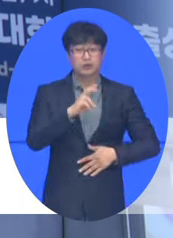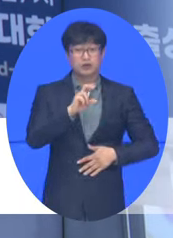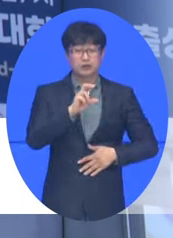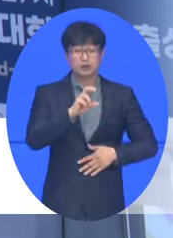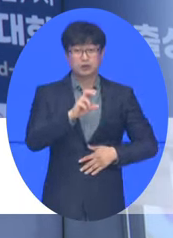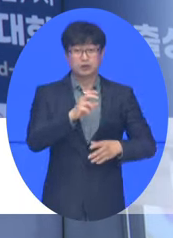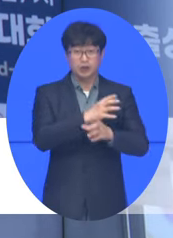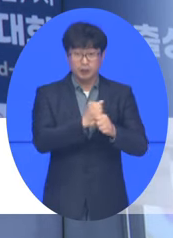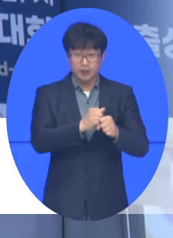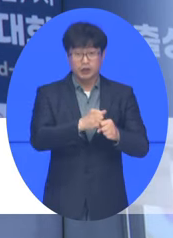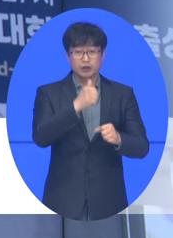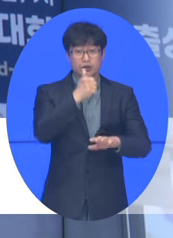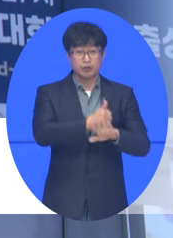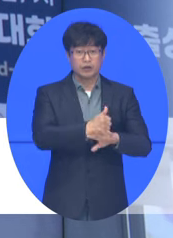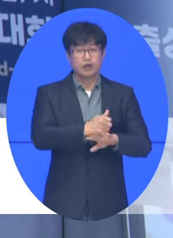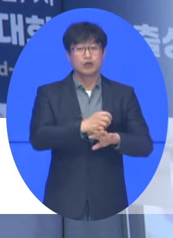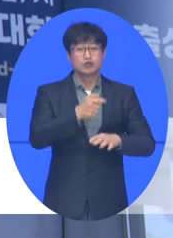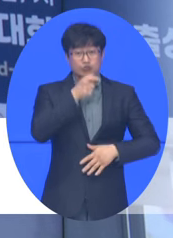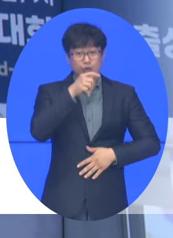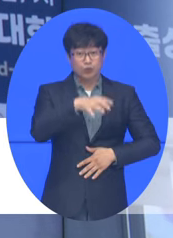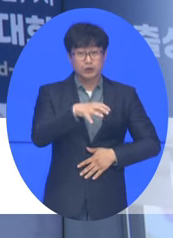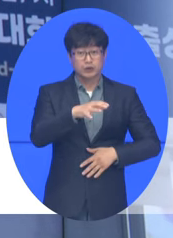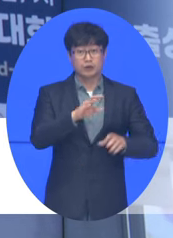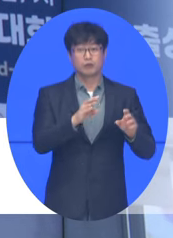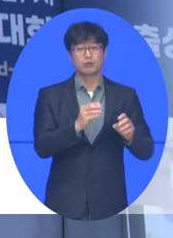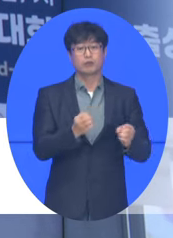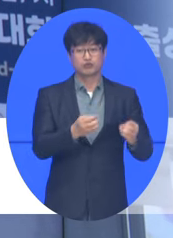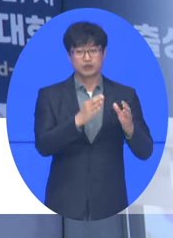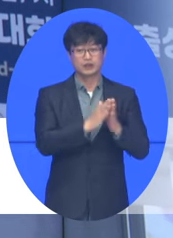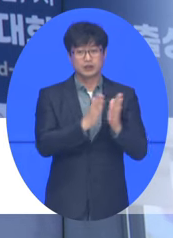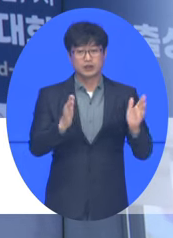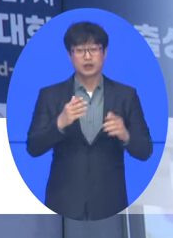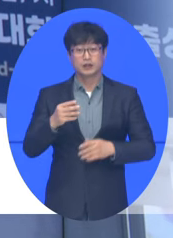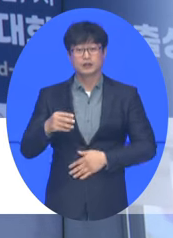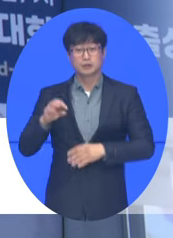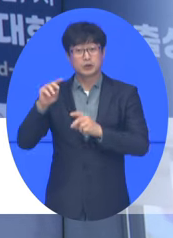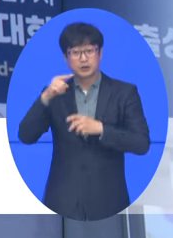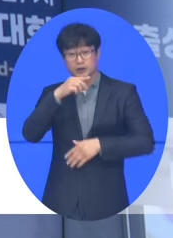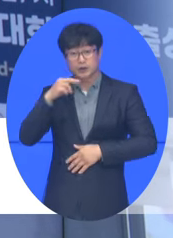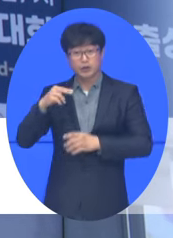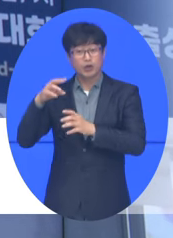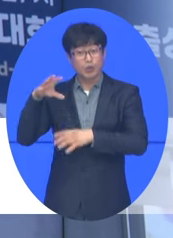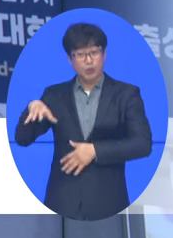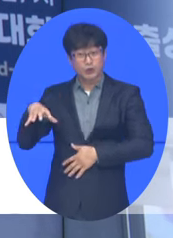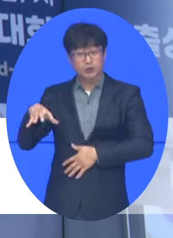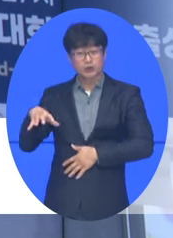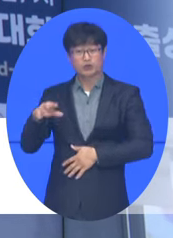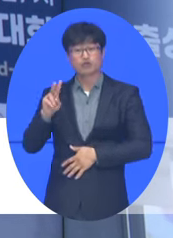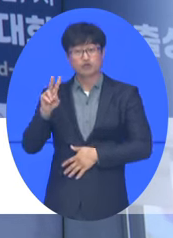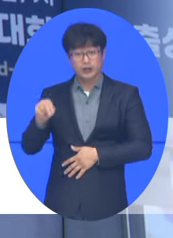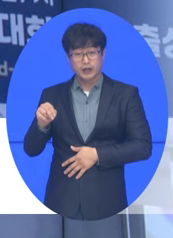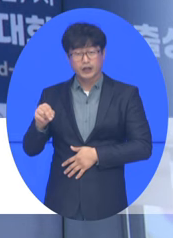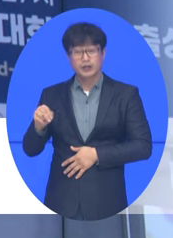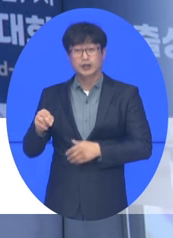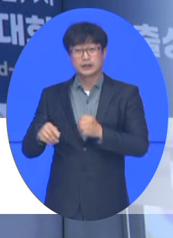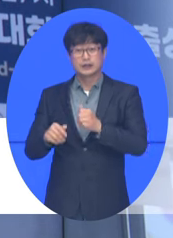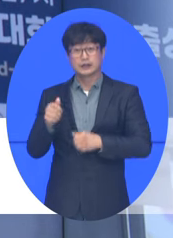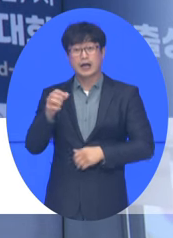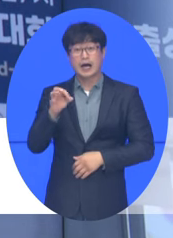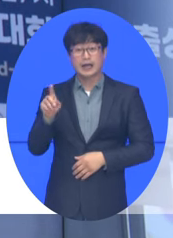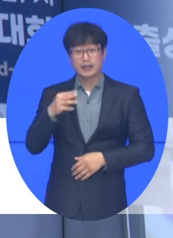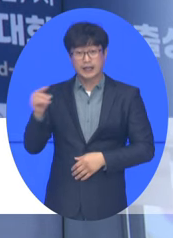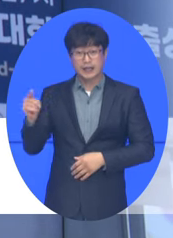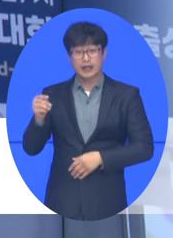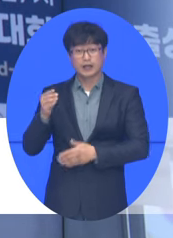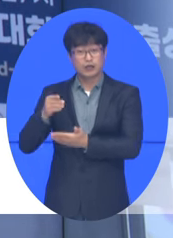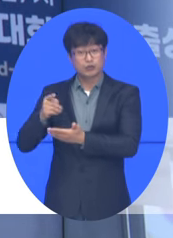수원에서 세계 한인 경제인 대회가 막을 올렸습니다. 태국에서 만났던 유엔사나 아시아태평양 경제사회위원회